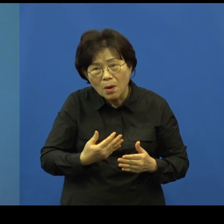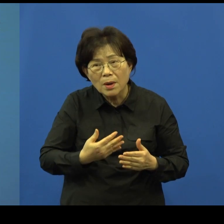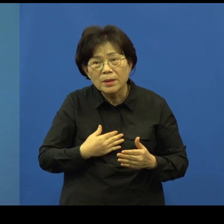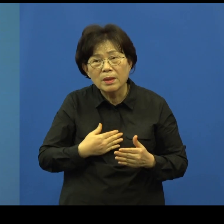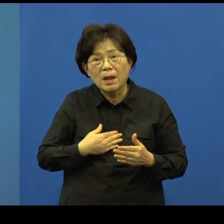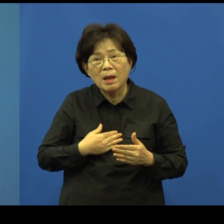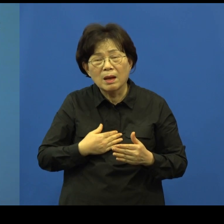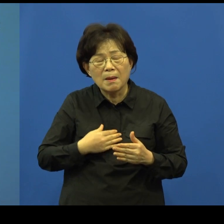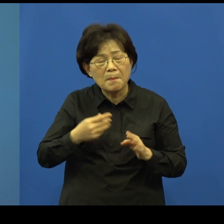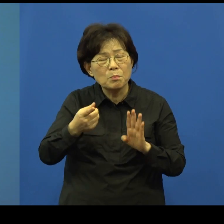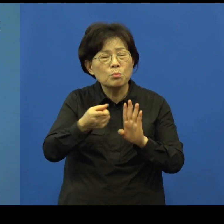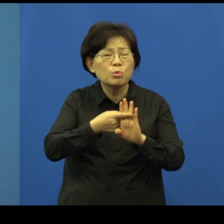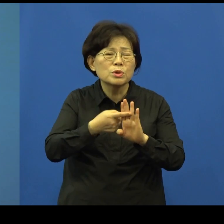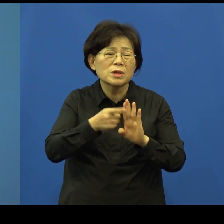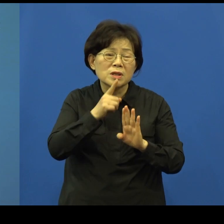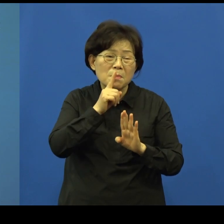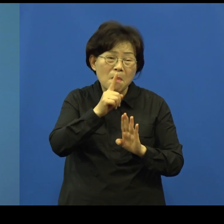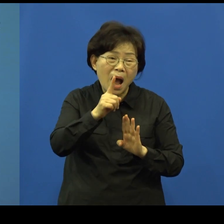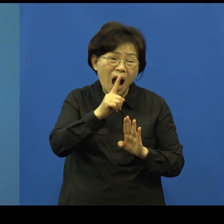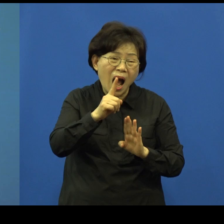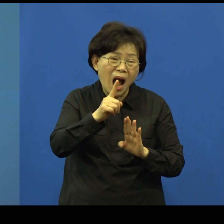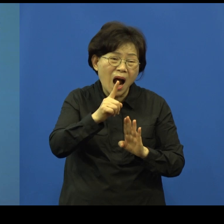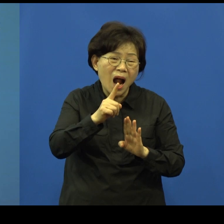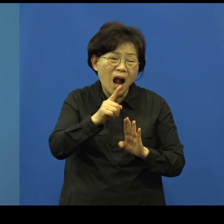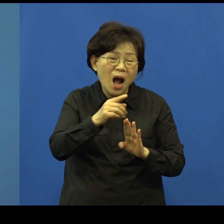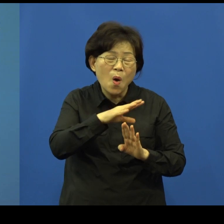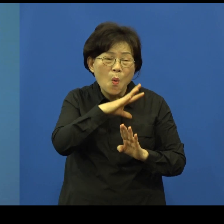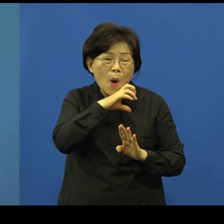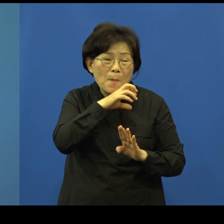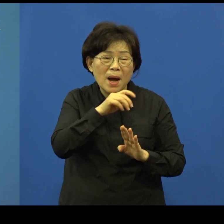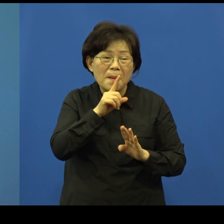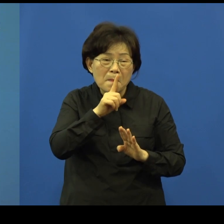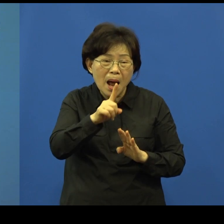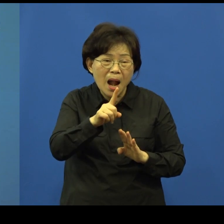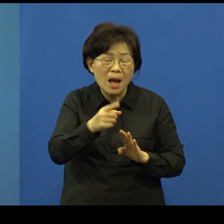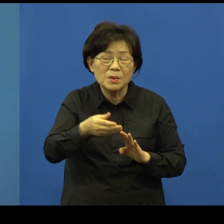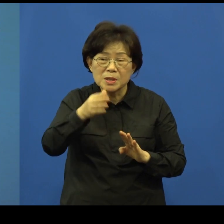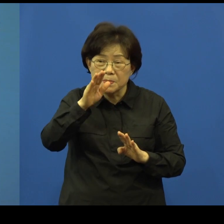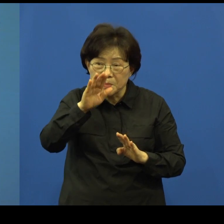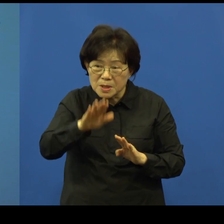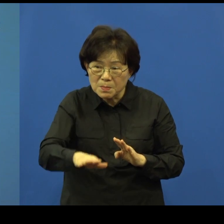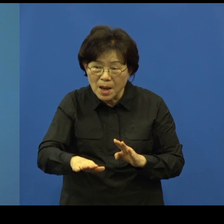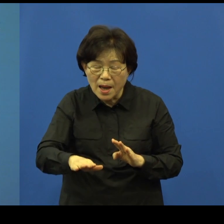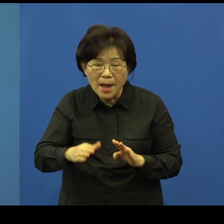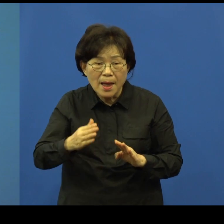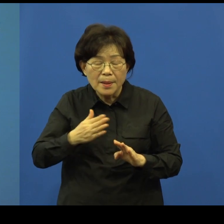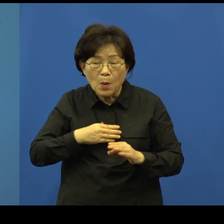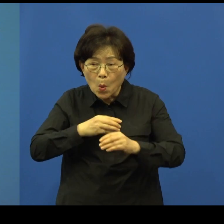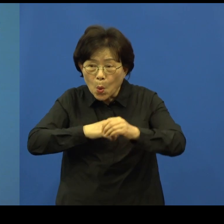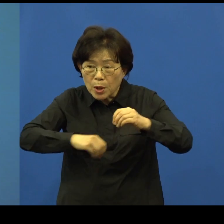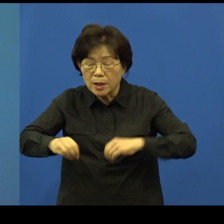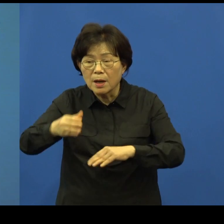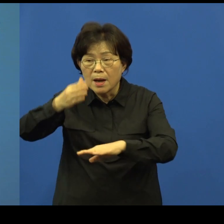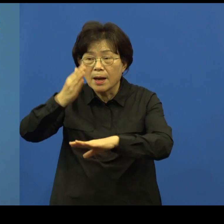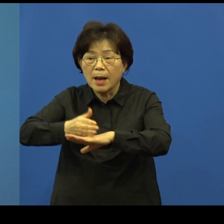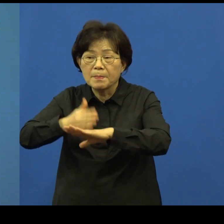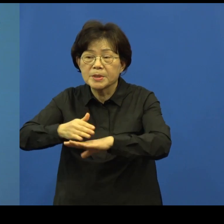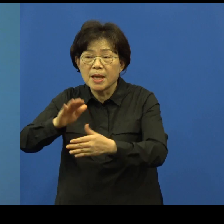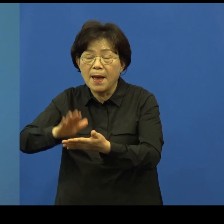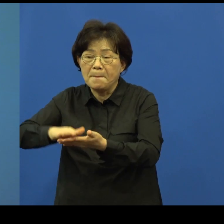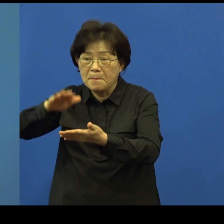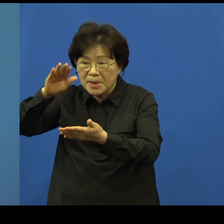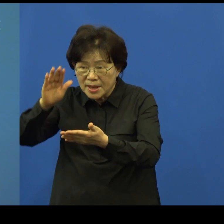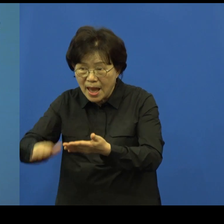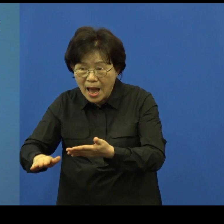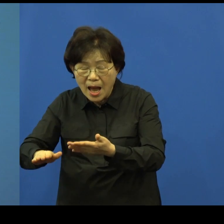이렇게 부정적인 말들이 나오려고 하는데, 내가 감사를 선포하잖아요. 불행할